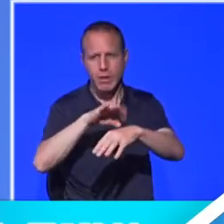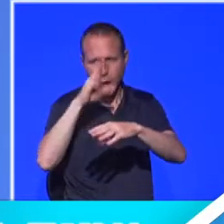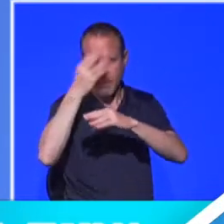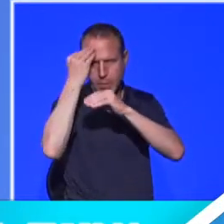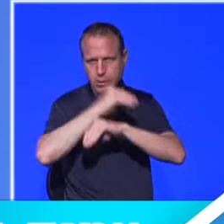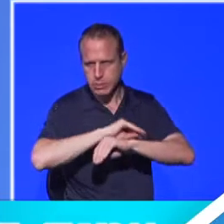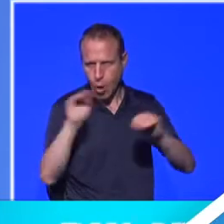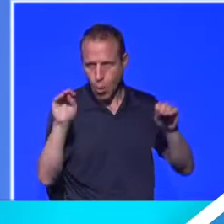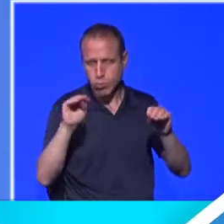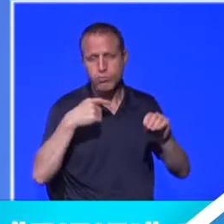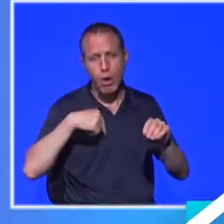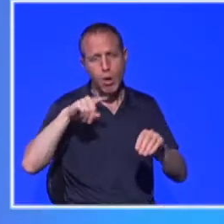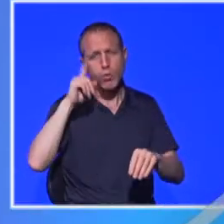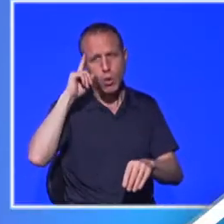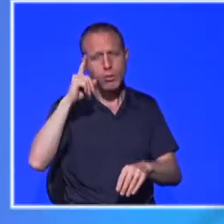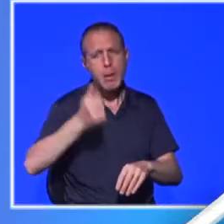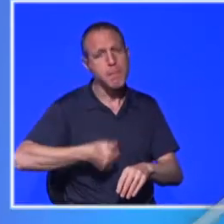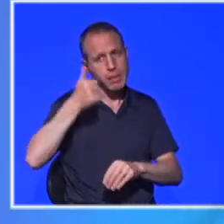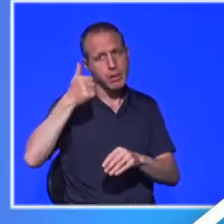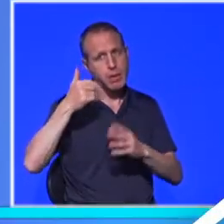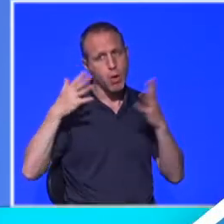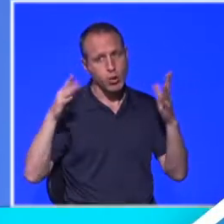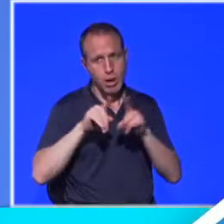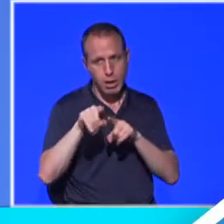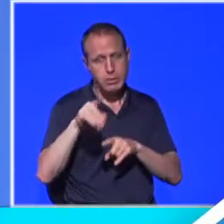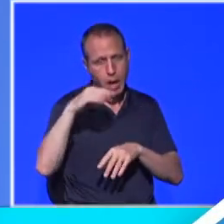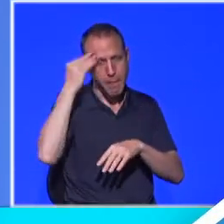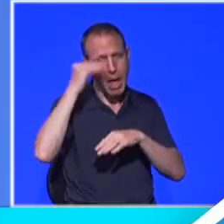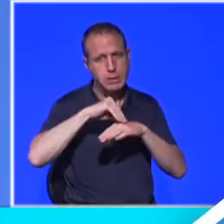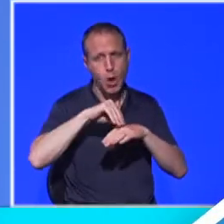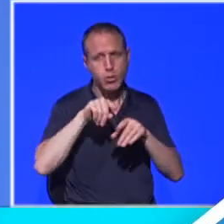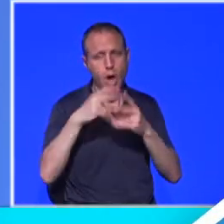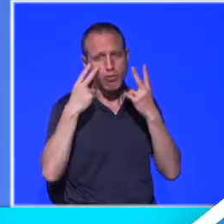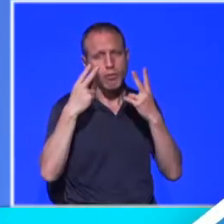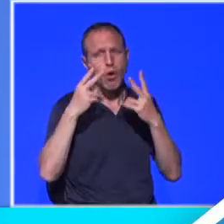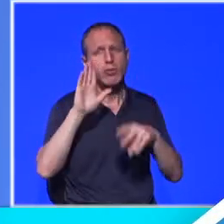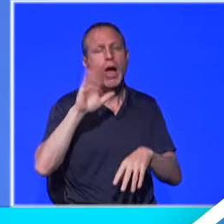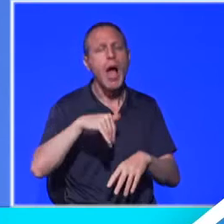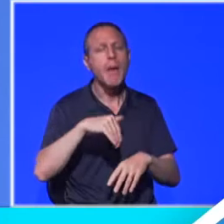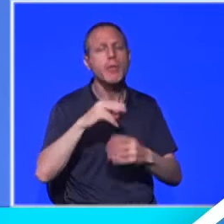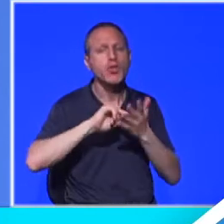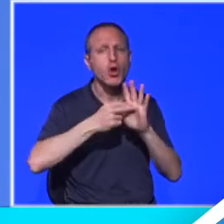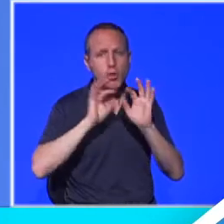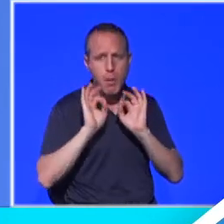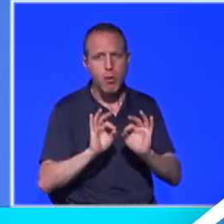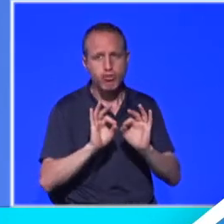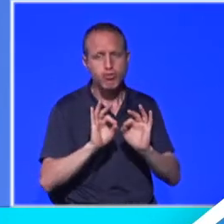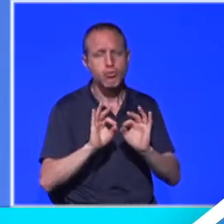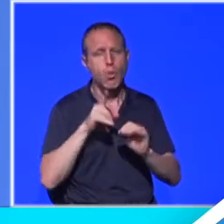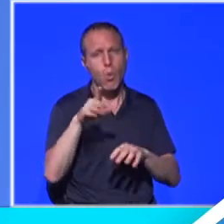בהצהרות, שאנחנו יודעים למנהיג בסדר גודל כזה, גם הצהרות הן חשובות, אבל גם בתוכניות ממשיות, הוא לוקח את